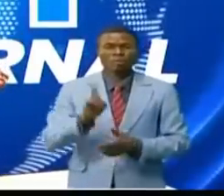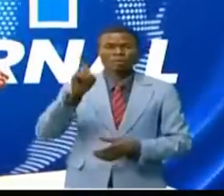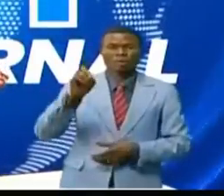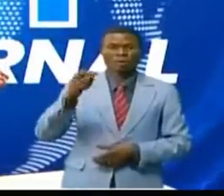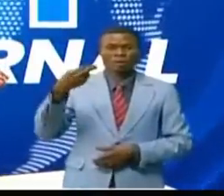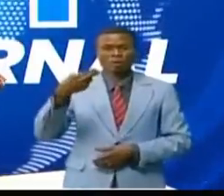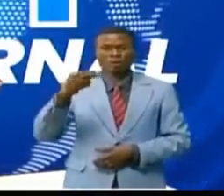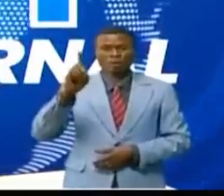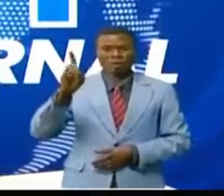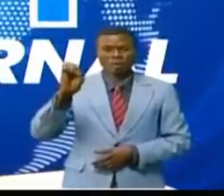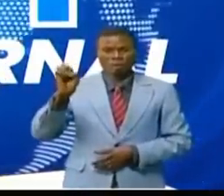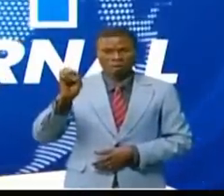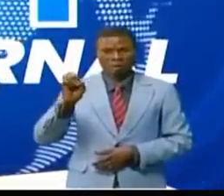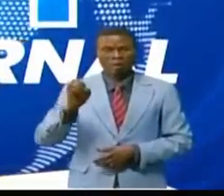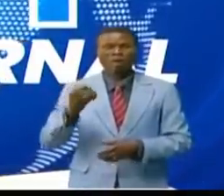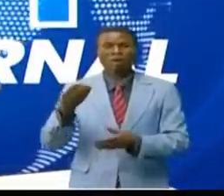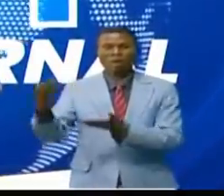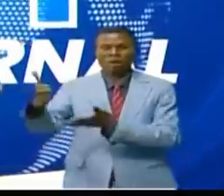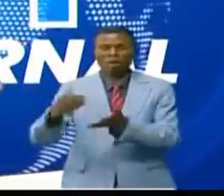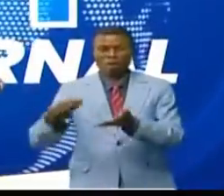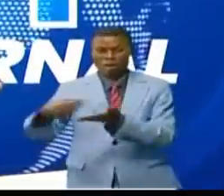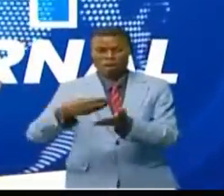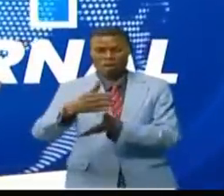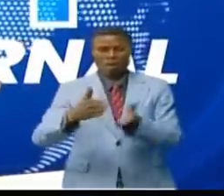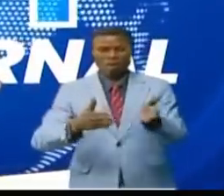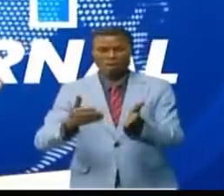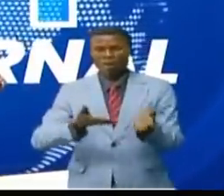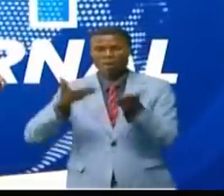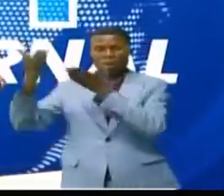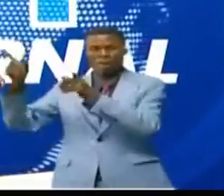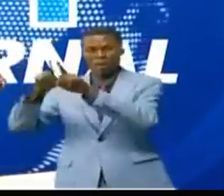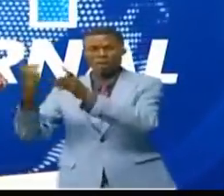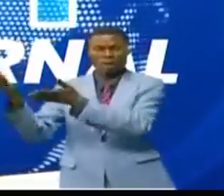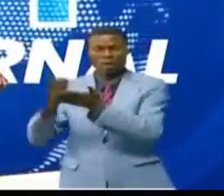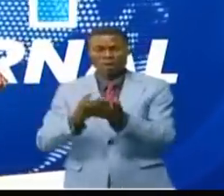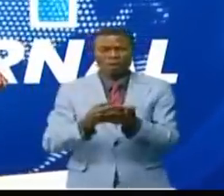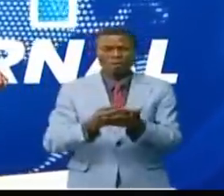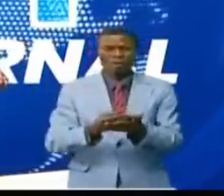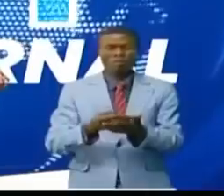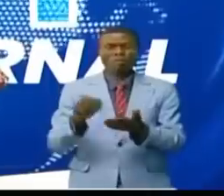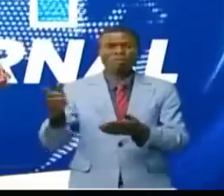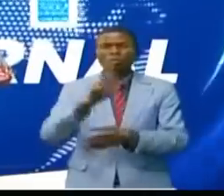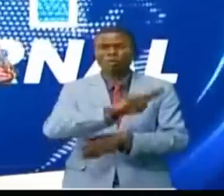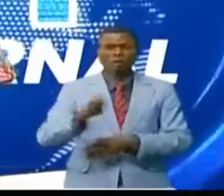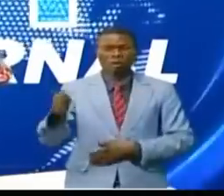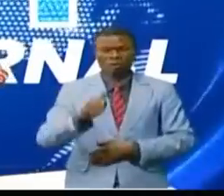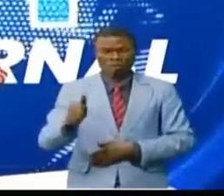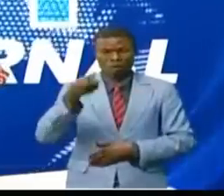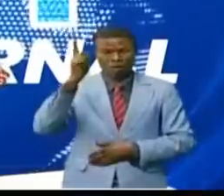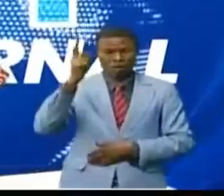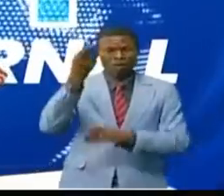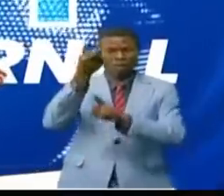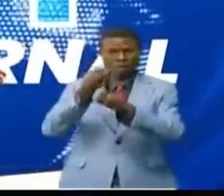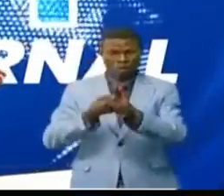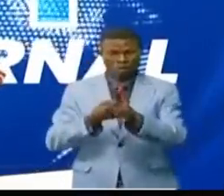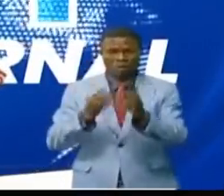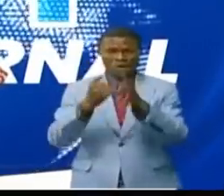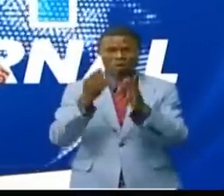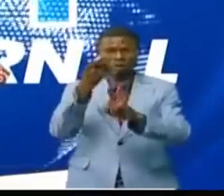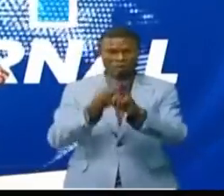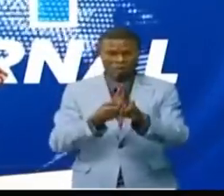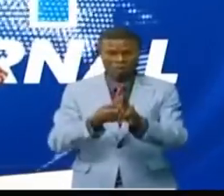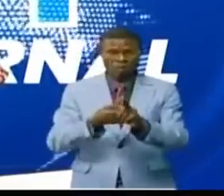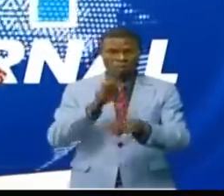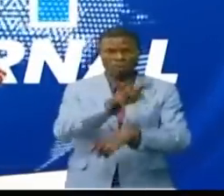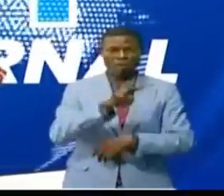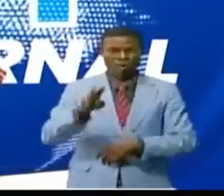les recettes à l'importation et à l'exportation du dernier trimestre 2021 et au premier semestre 2022 sont